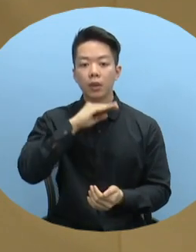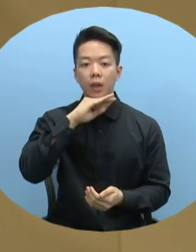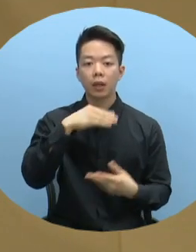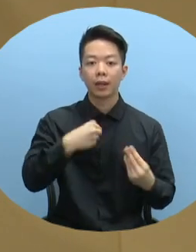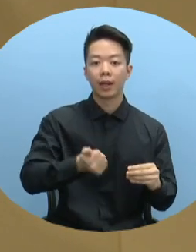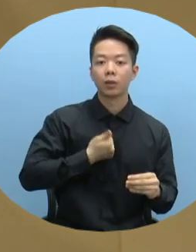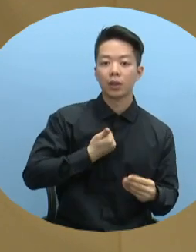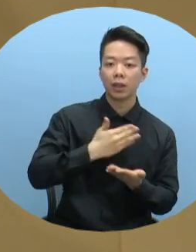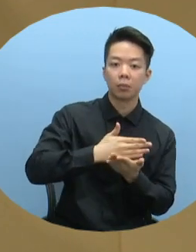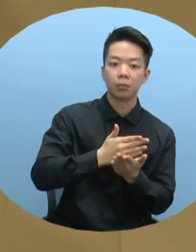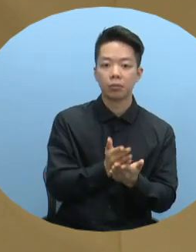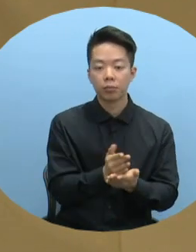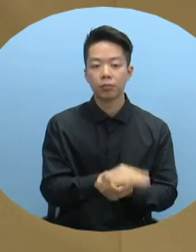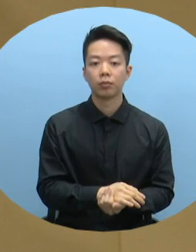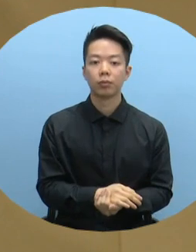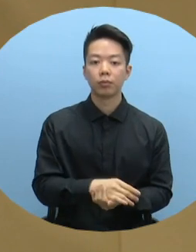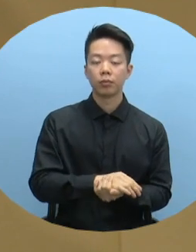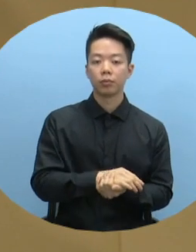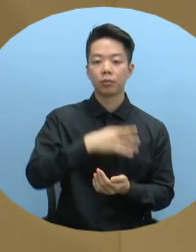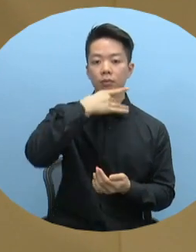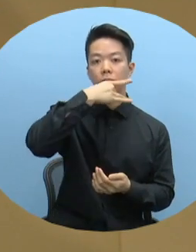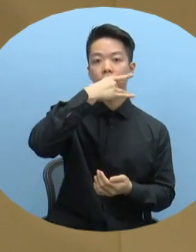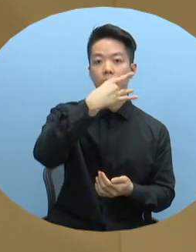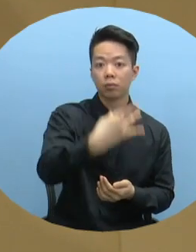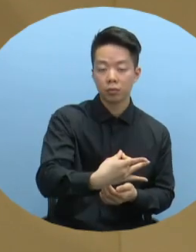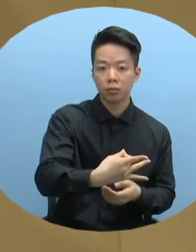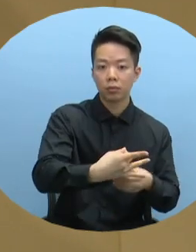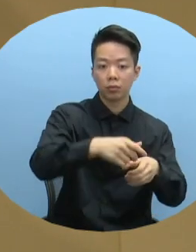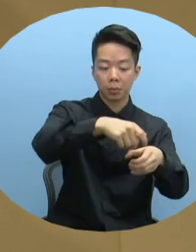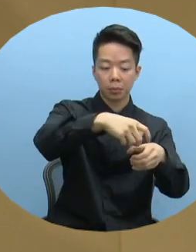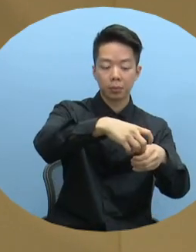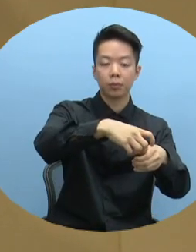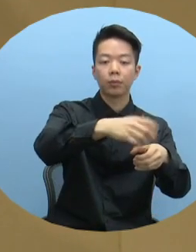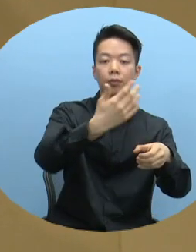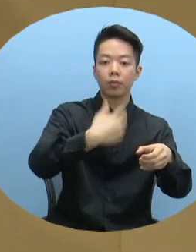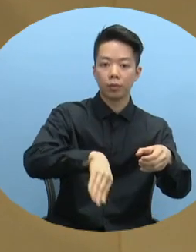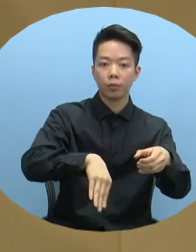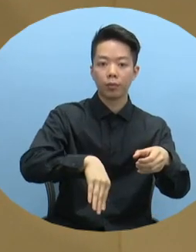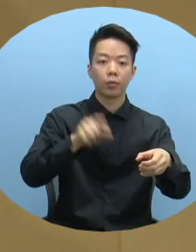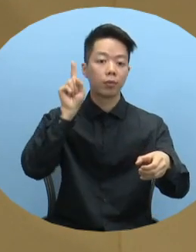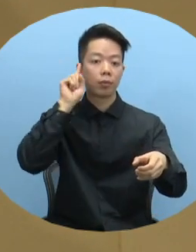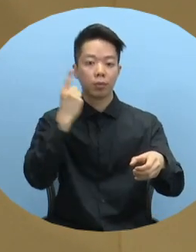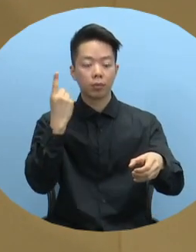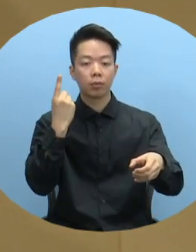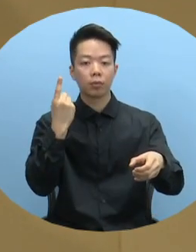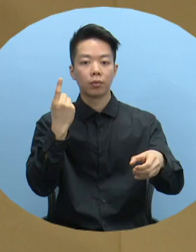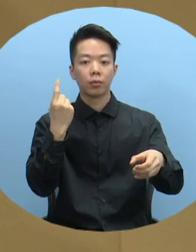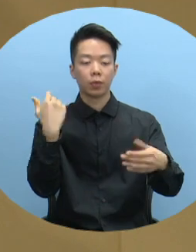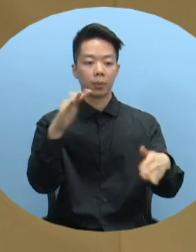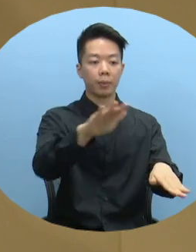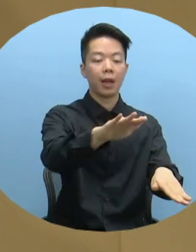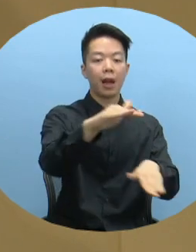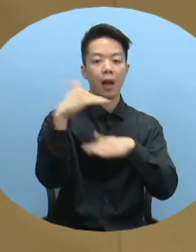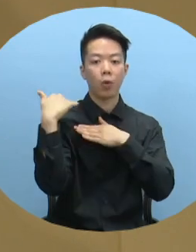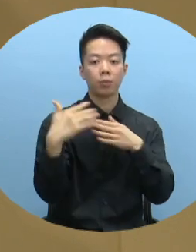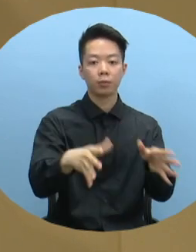一日，即係做咗嗰個唾液之後咧，隔一日咧就會一次過喺學校度收翻翻嚟，然後去